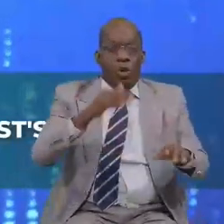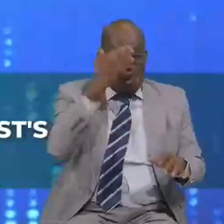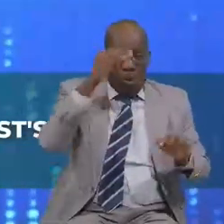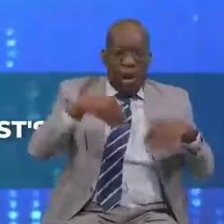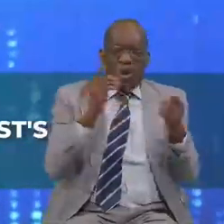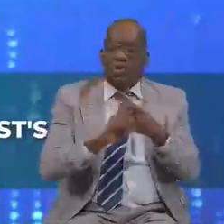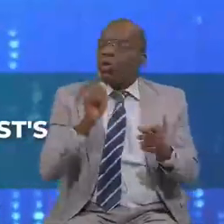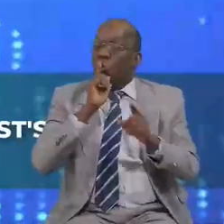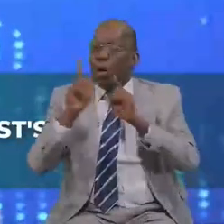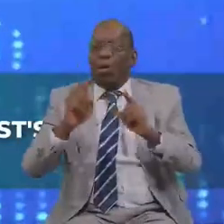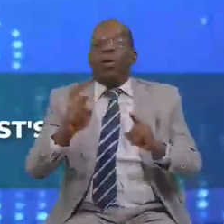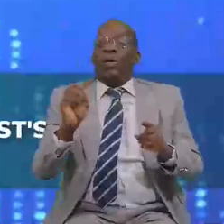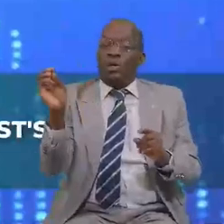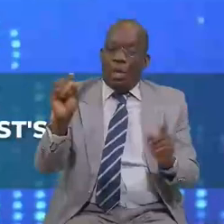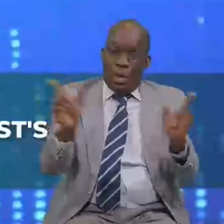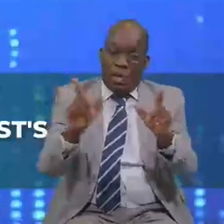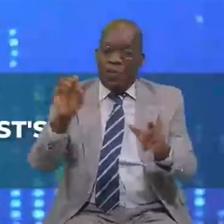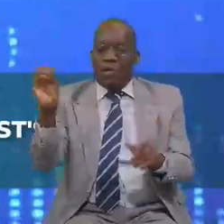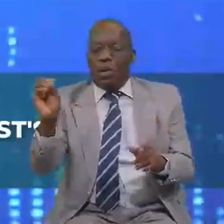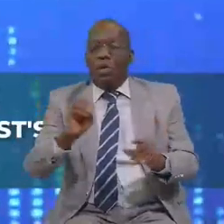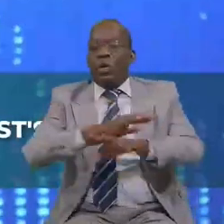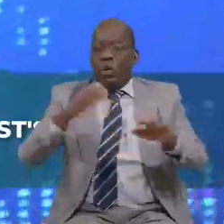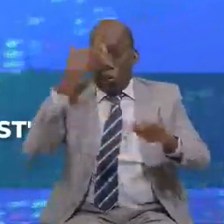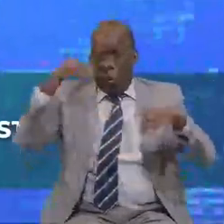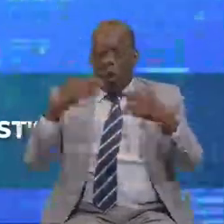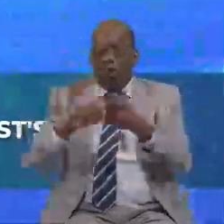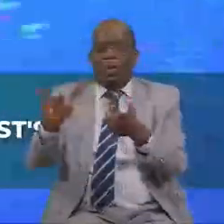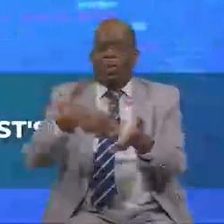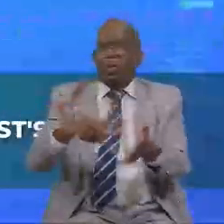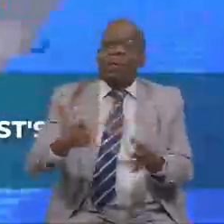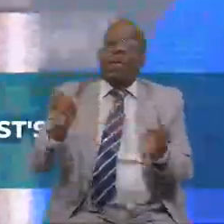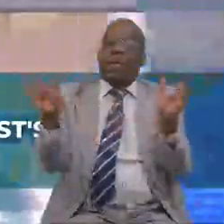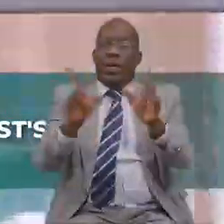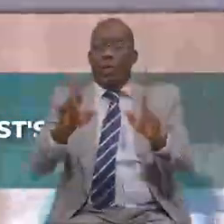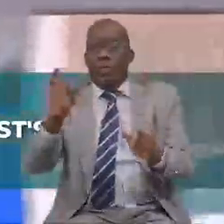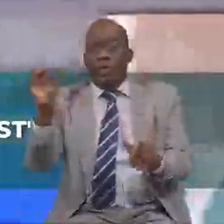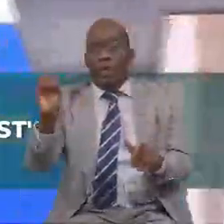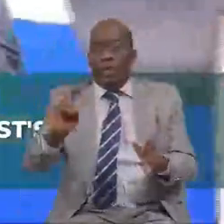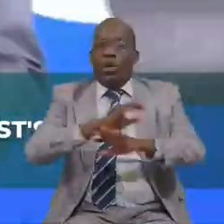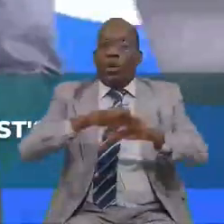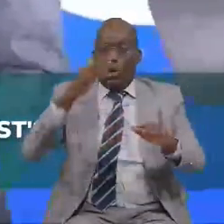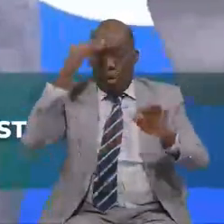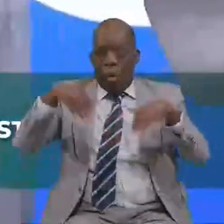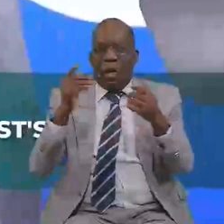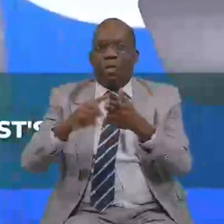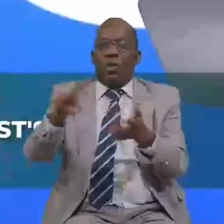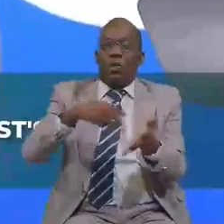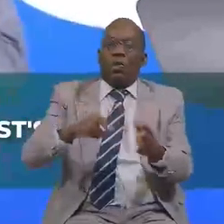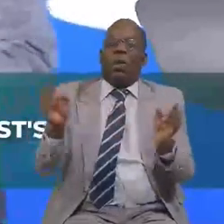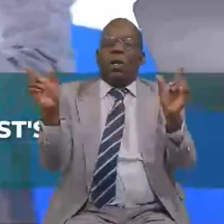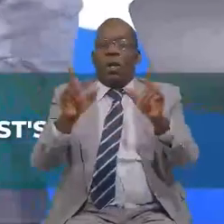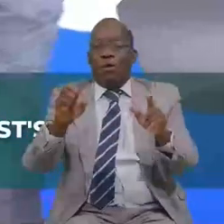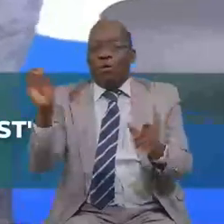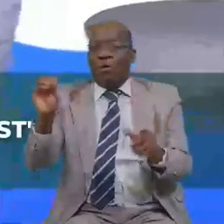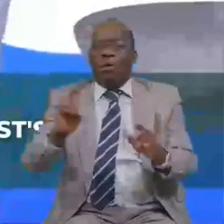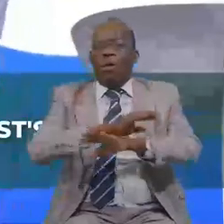niveau zéro. Il ne sait pas comment se lever, niveau zéro. Il ne sait pas comment marcher, niveau zéro. Il ne